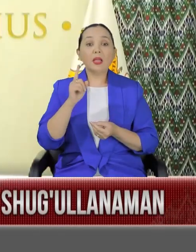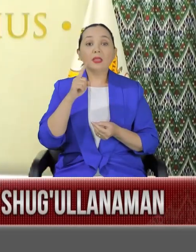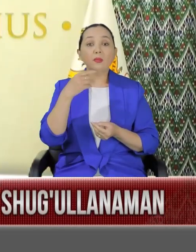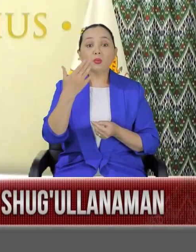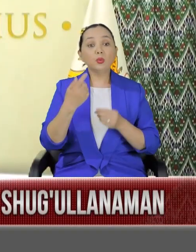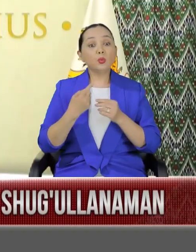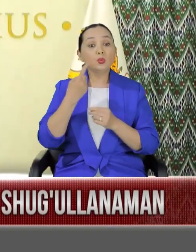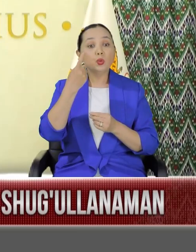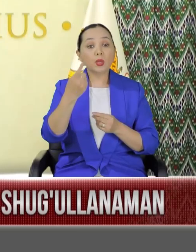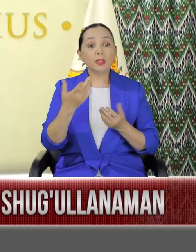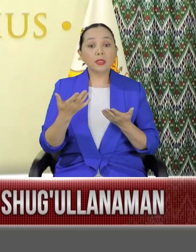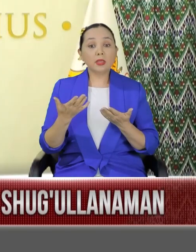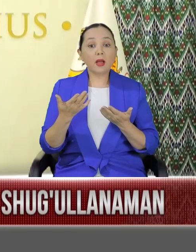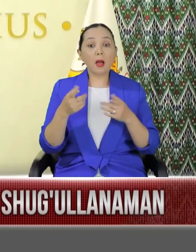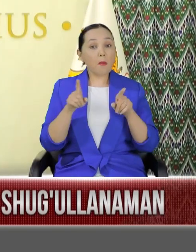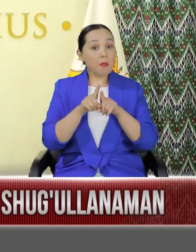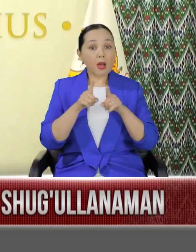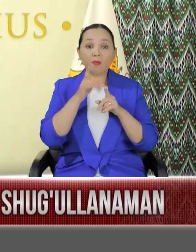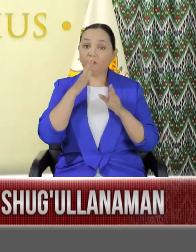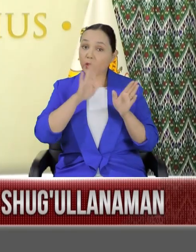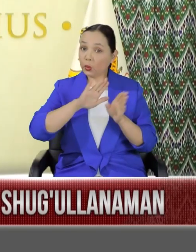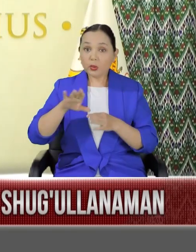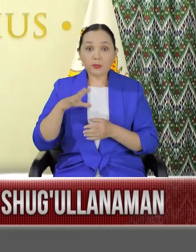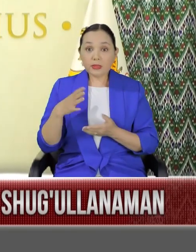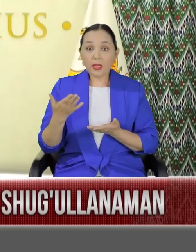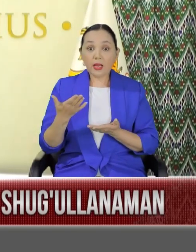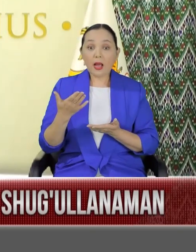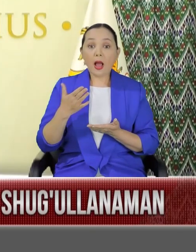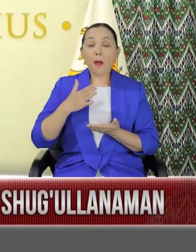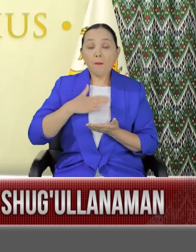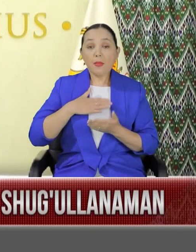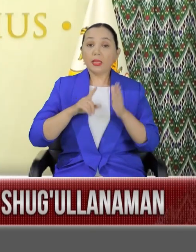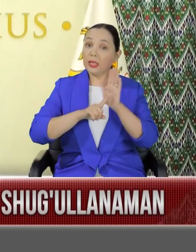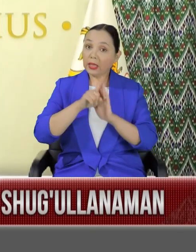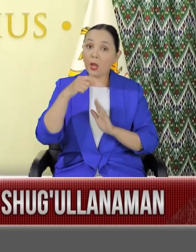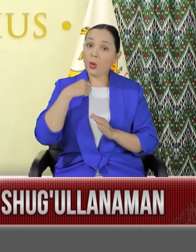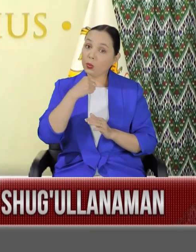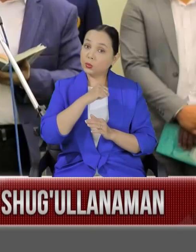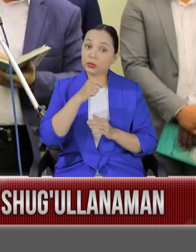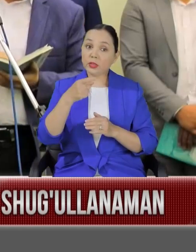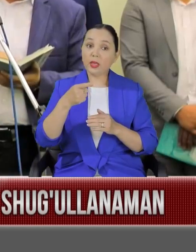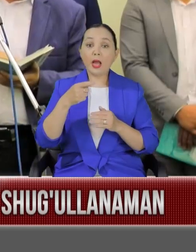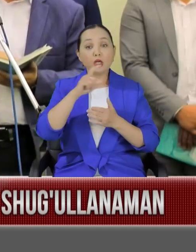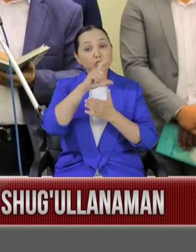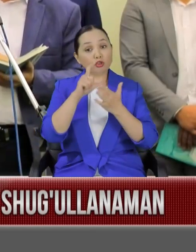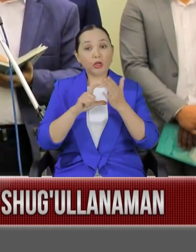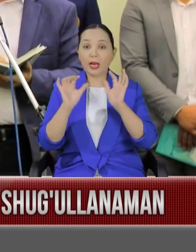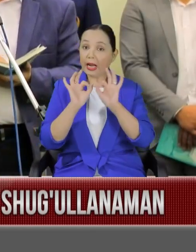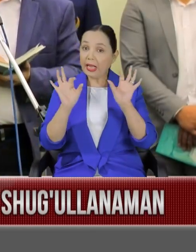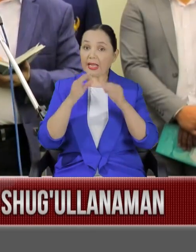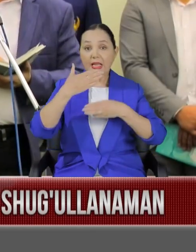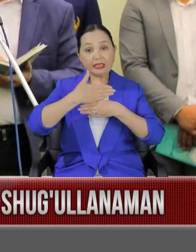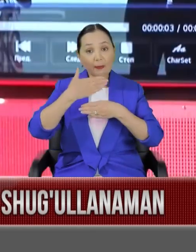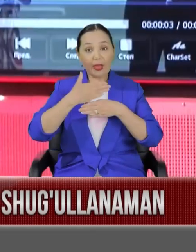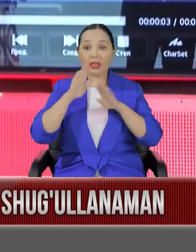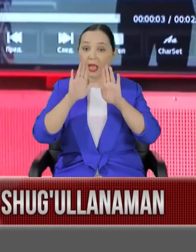bezovtasan? Bar vaqt turibsan. Malaki yangi o'zing tanho yuribsan. She'rlar aytildi, kichik